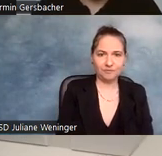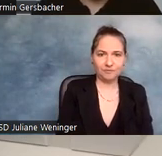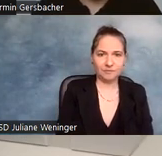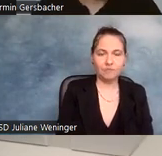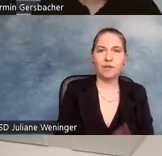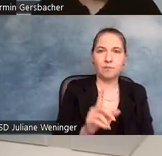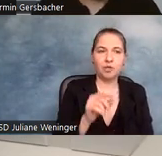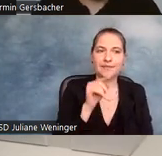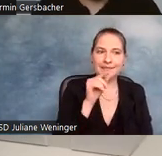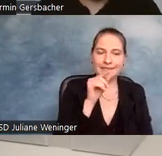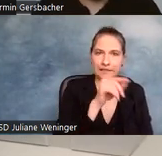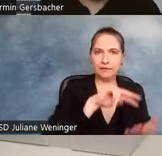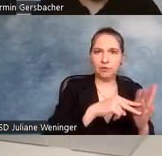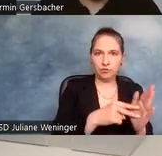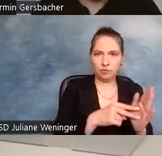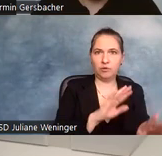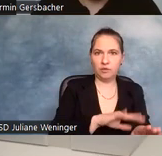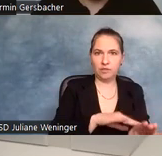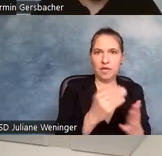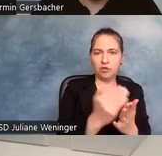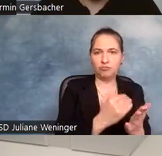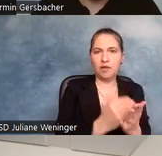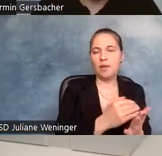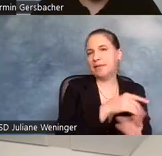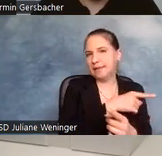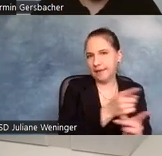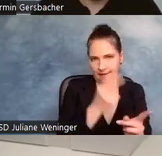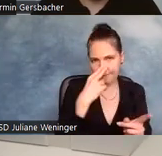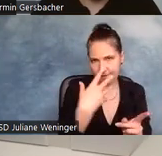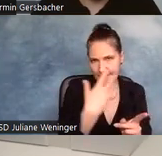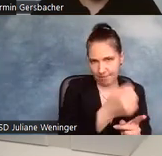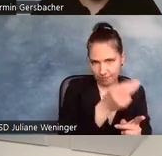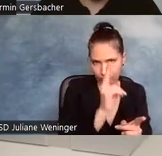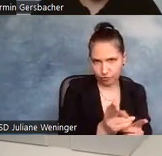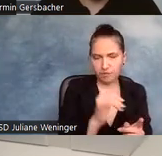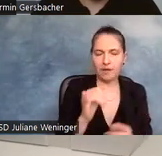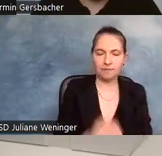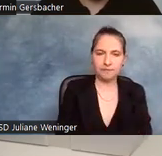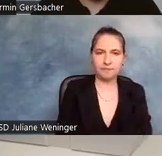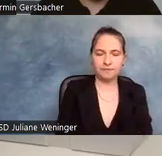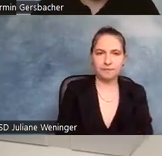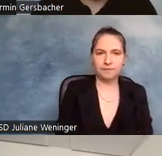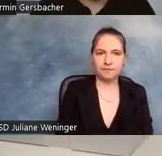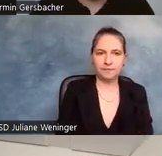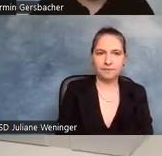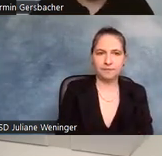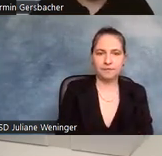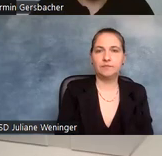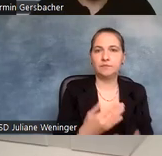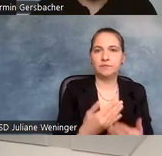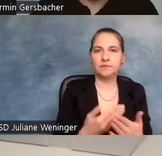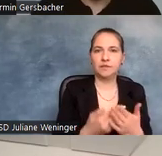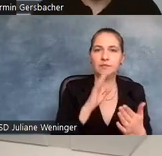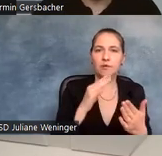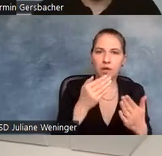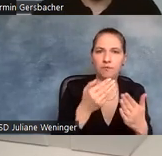eine schnellere Methode, allerdings natürlich unvollständig. Das ist schon klar. Aber deswegen empfehlen wir das eben